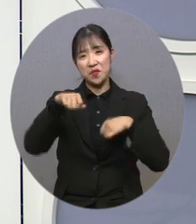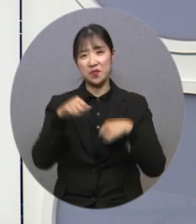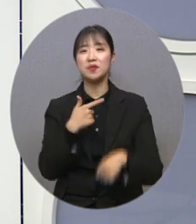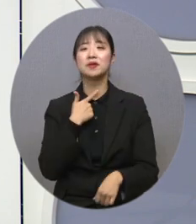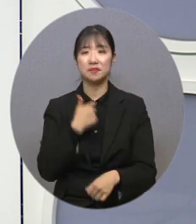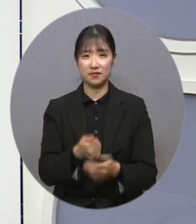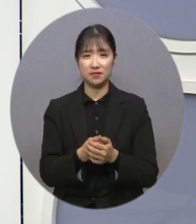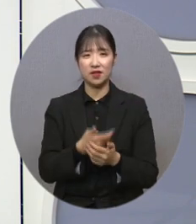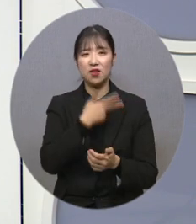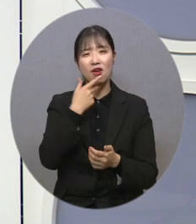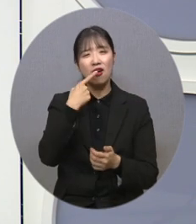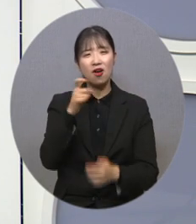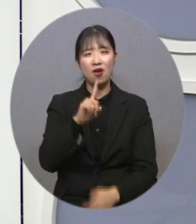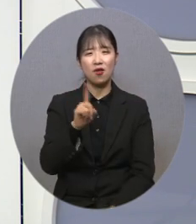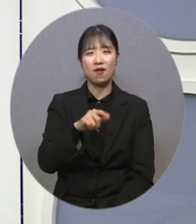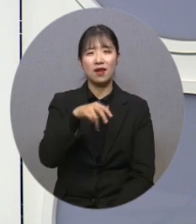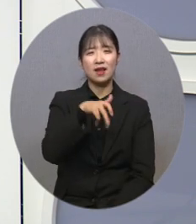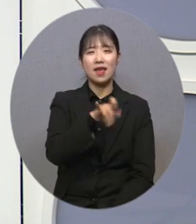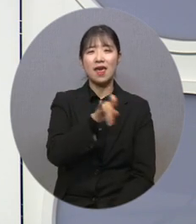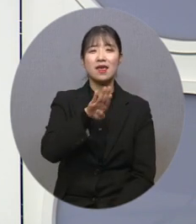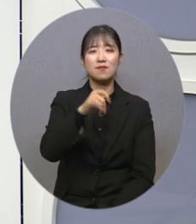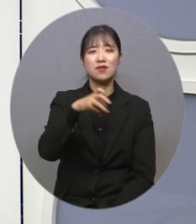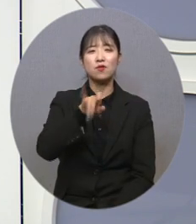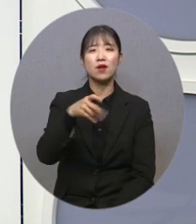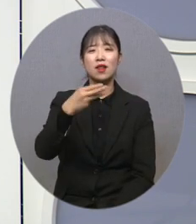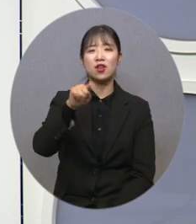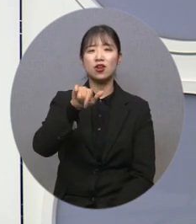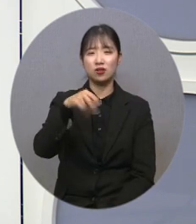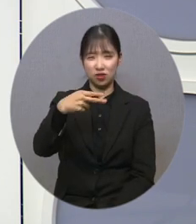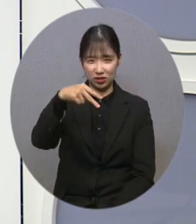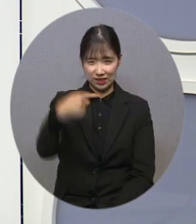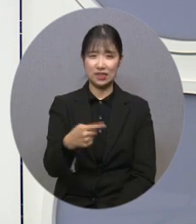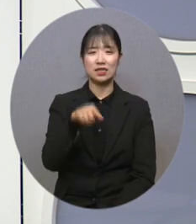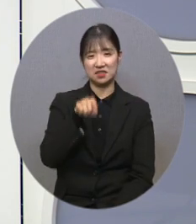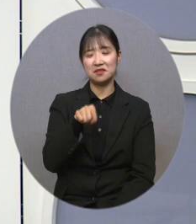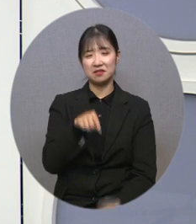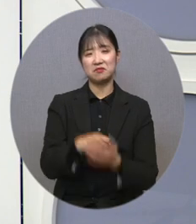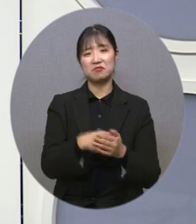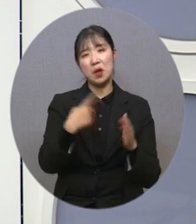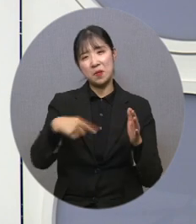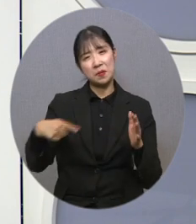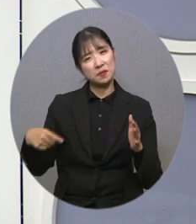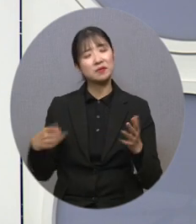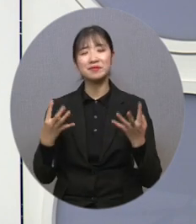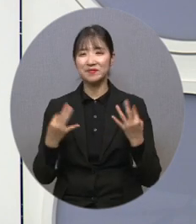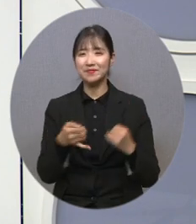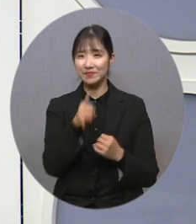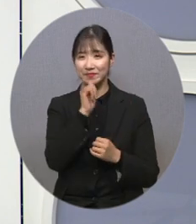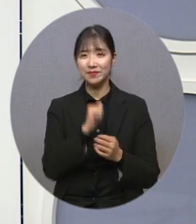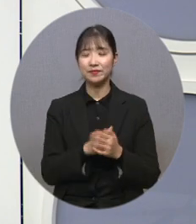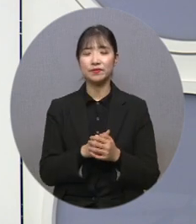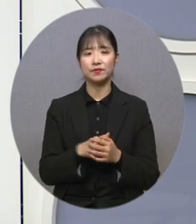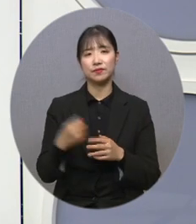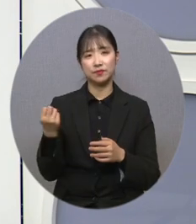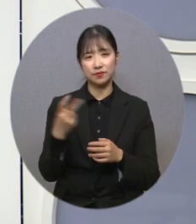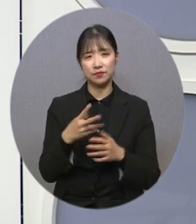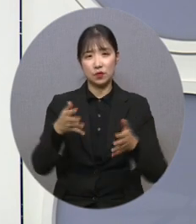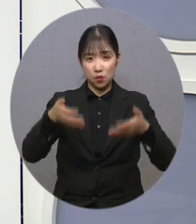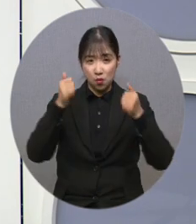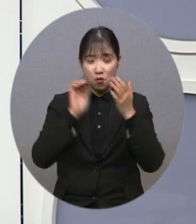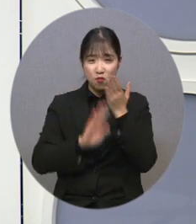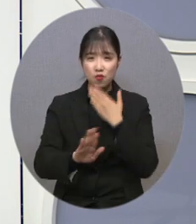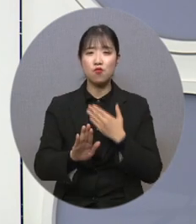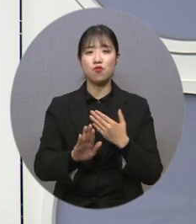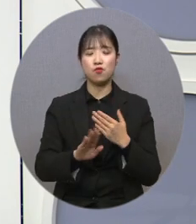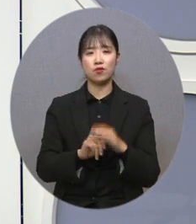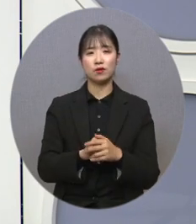예, 예, 예. 영어로는 이제 Cave Dwellers라는 작품이고, 뭐 등등 많은 작품을 했습니다. 그리고 이제 졸업한